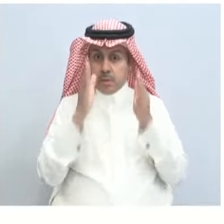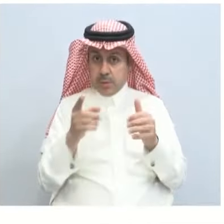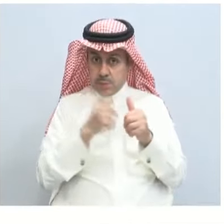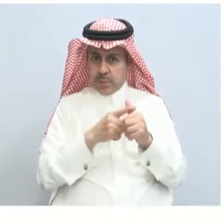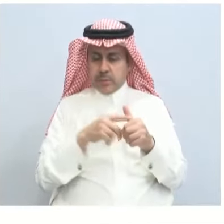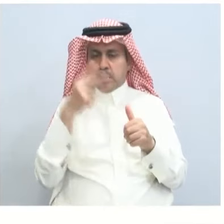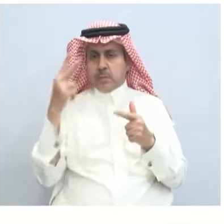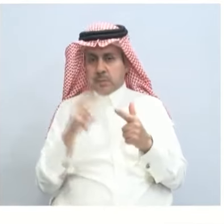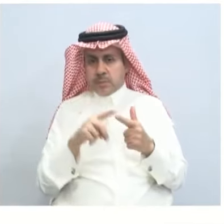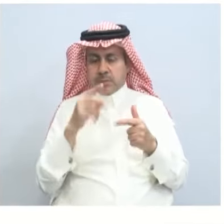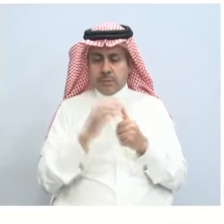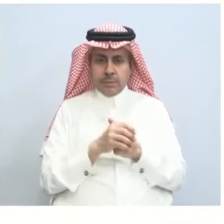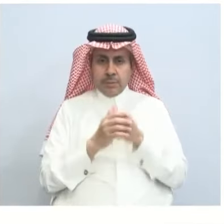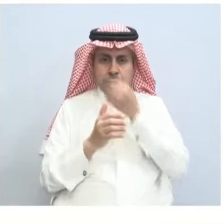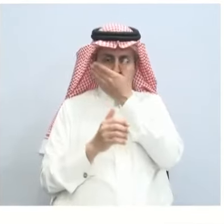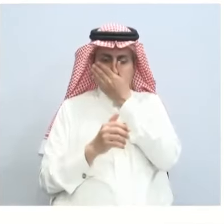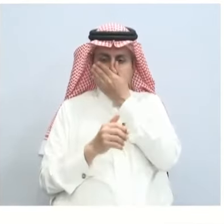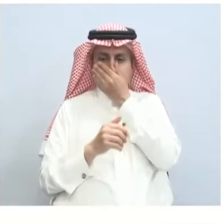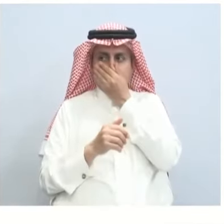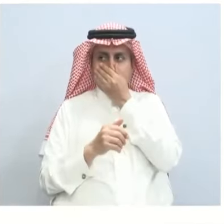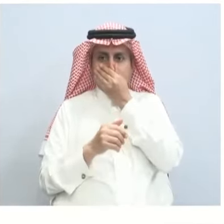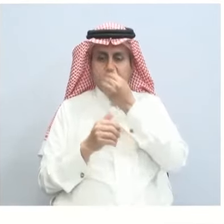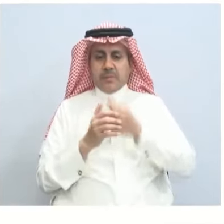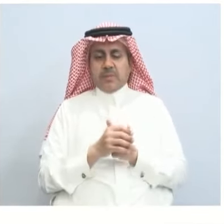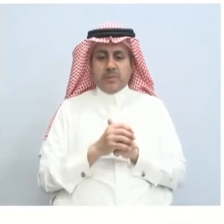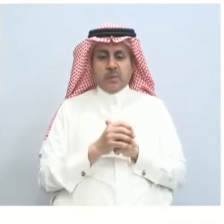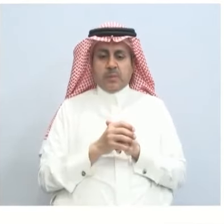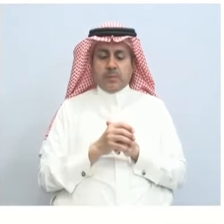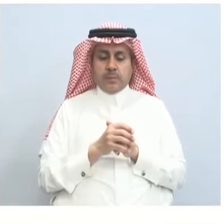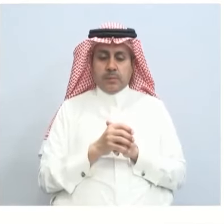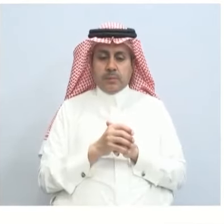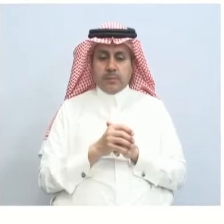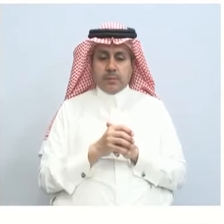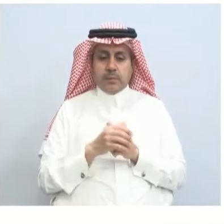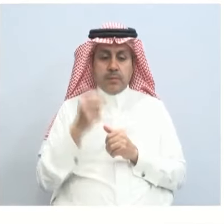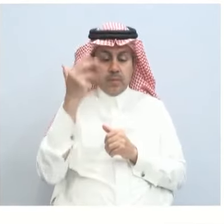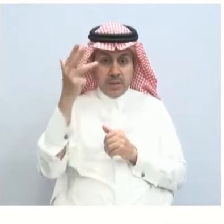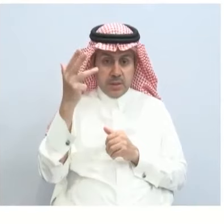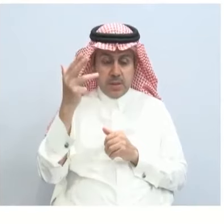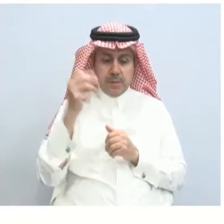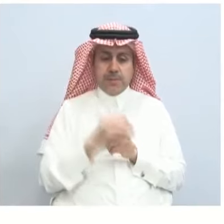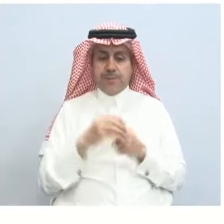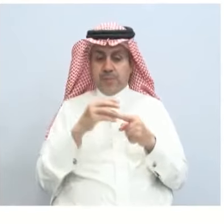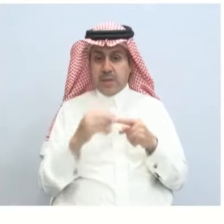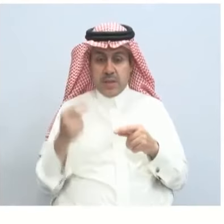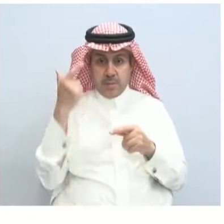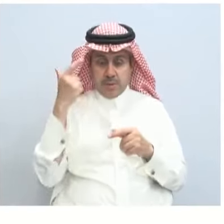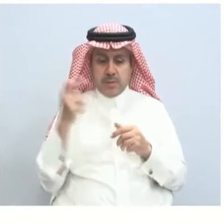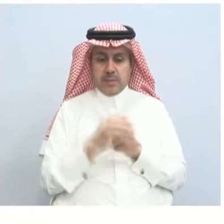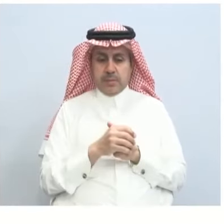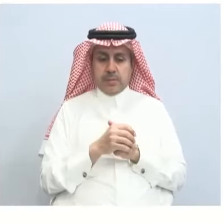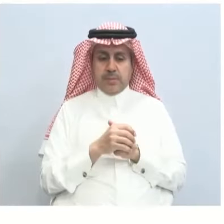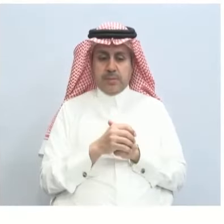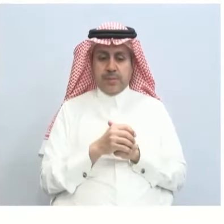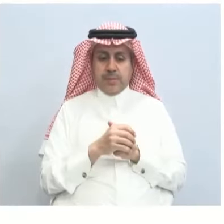المتجه الثاني نبدا بالمت الاول ثم الثاني مثلا فبالتالي بقول 9 وسالب س مثلا